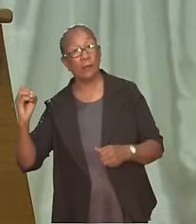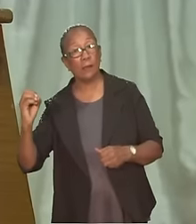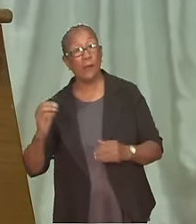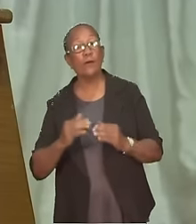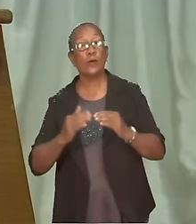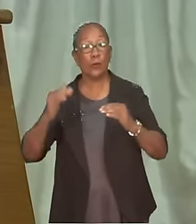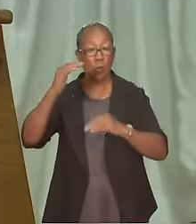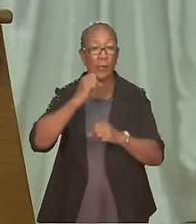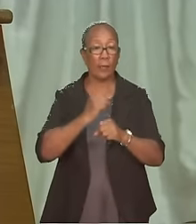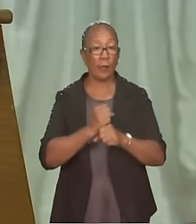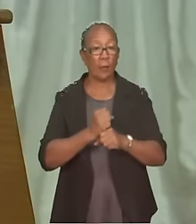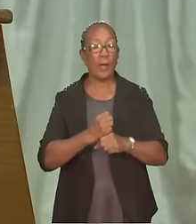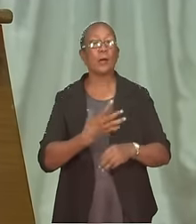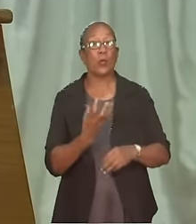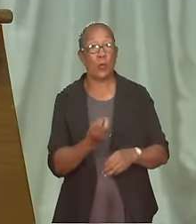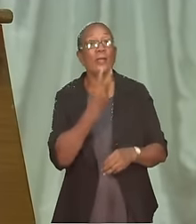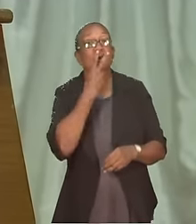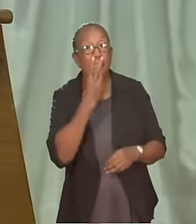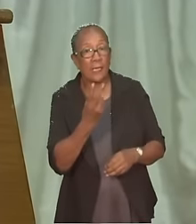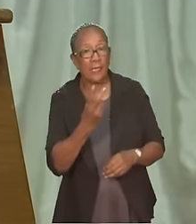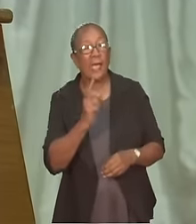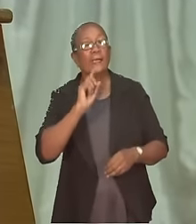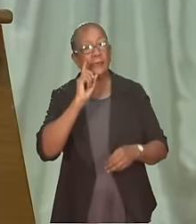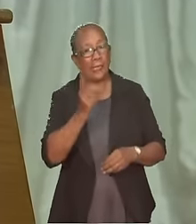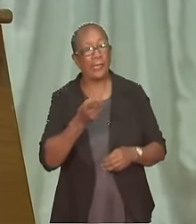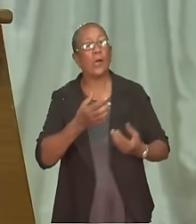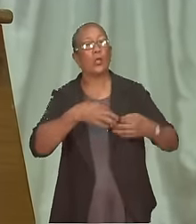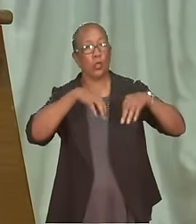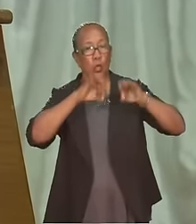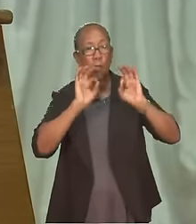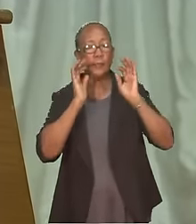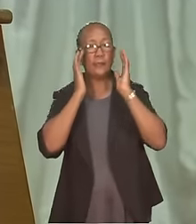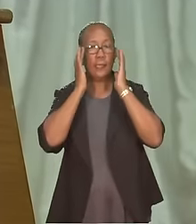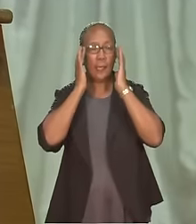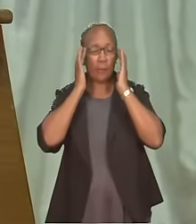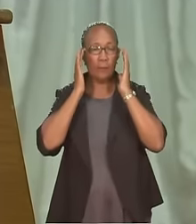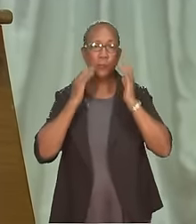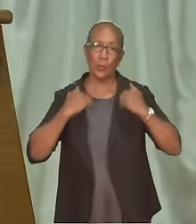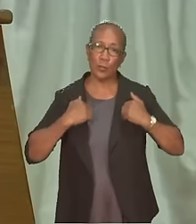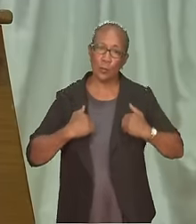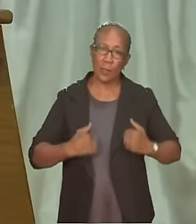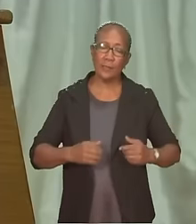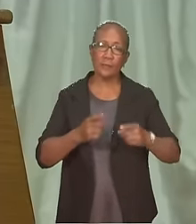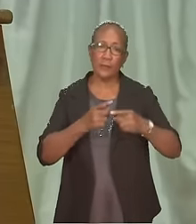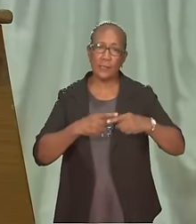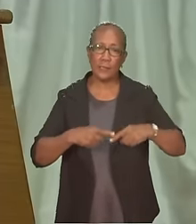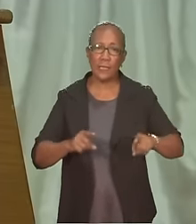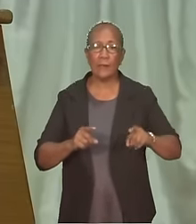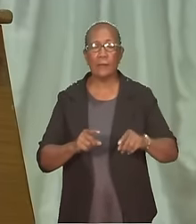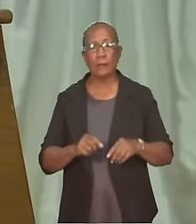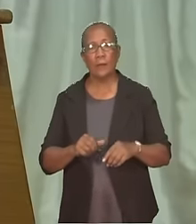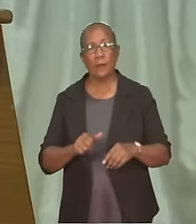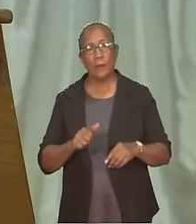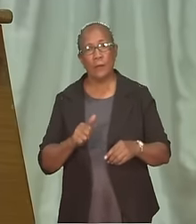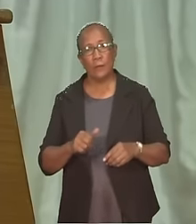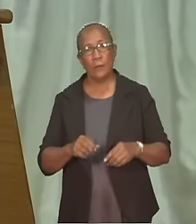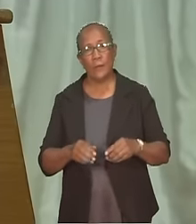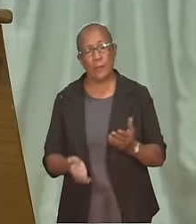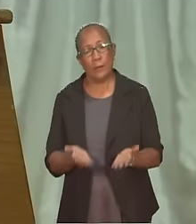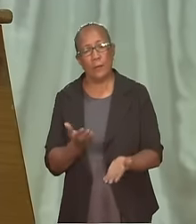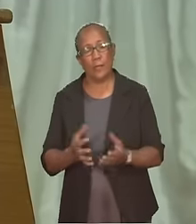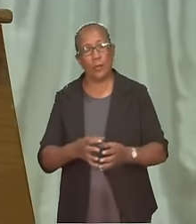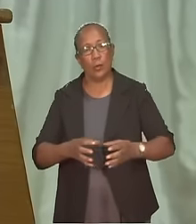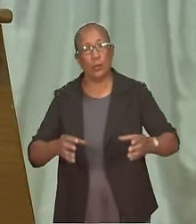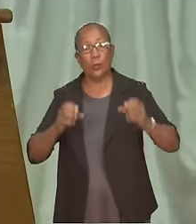Dan gaan we ze corrigeren als het inderdaad zo is. Dus mijn mensen, we hebben verschillende groepen bestellen. En voor KMO's, klein en middelgroot